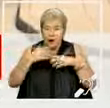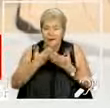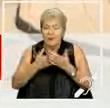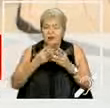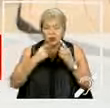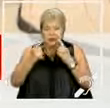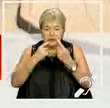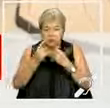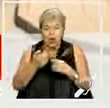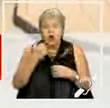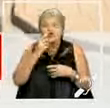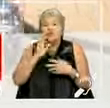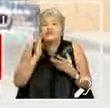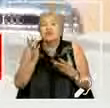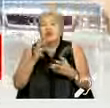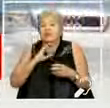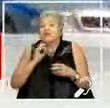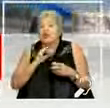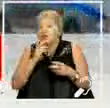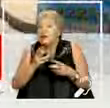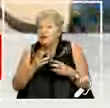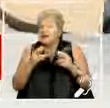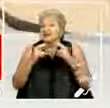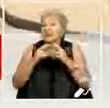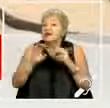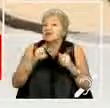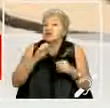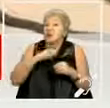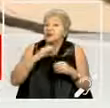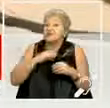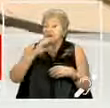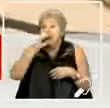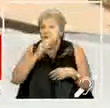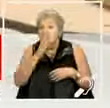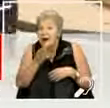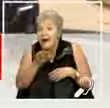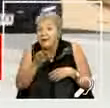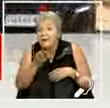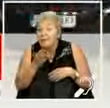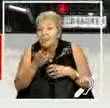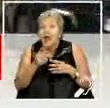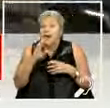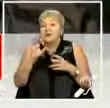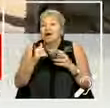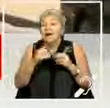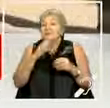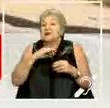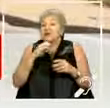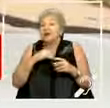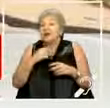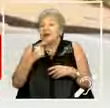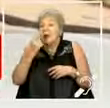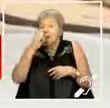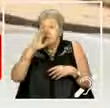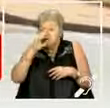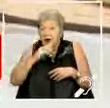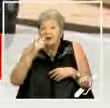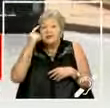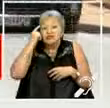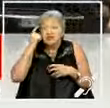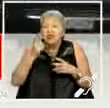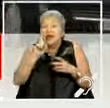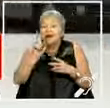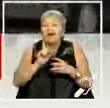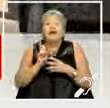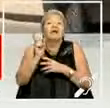dacă liderul de la Kiev se va întâlni și cu omologul său, Rumen Radev, văzut drept un prorus și care s-a opus permanent acordării de ajutor